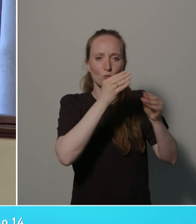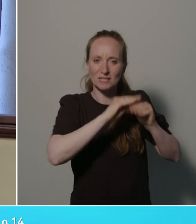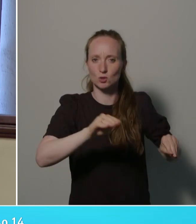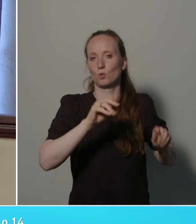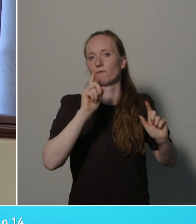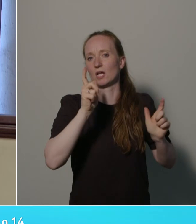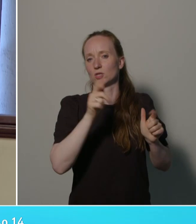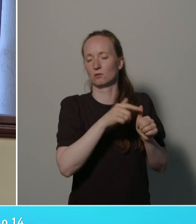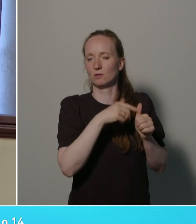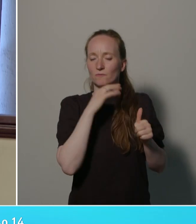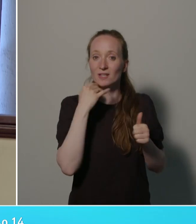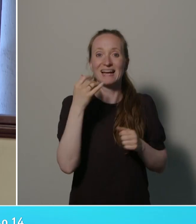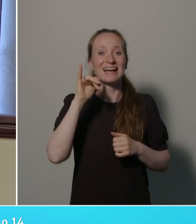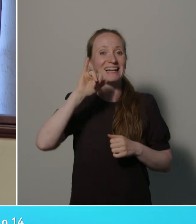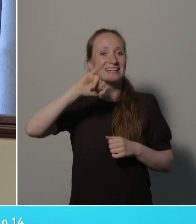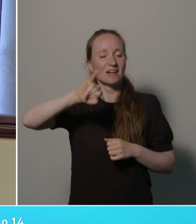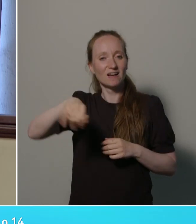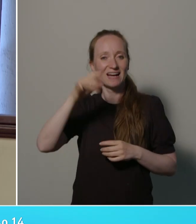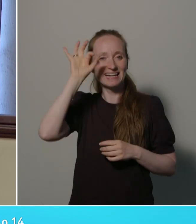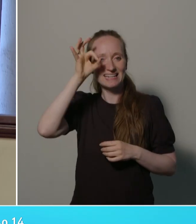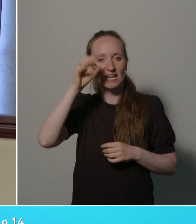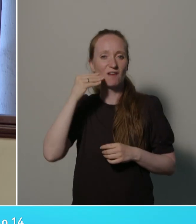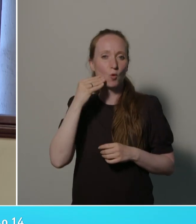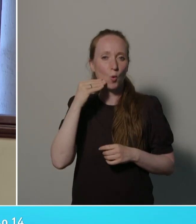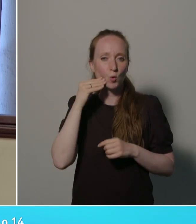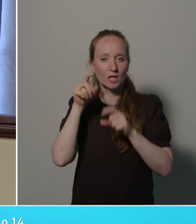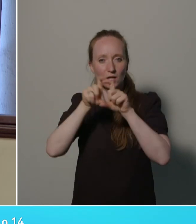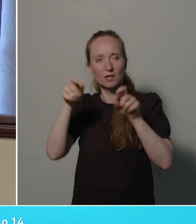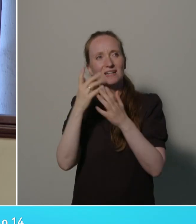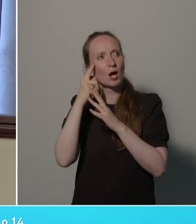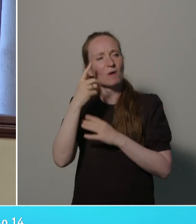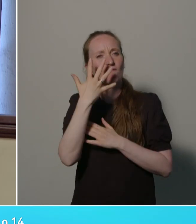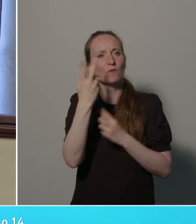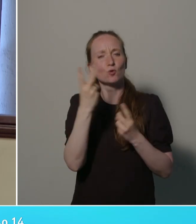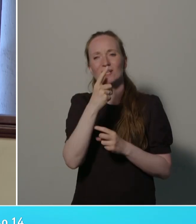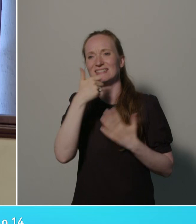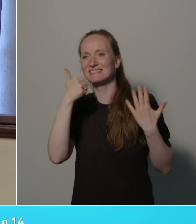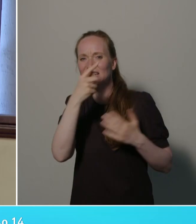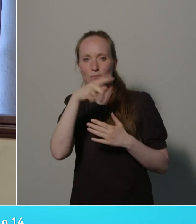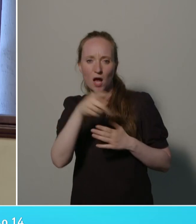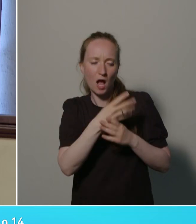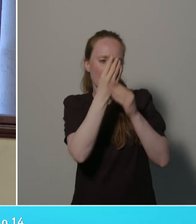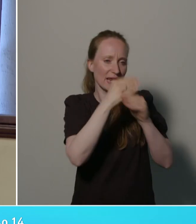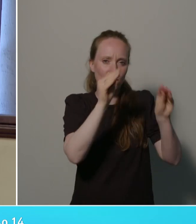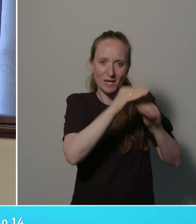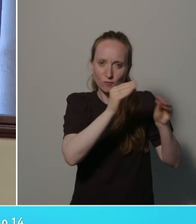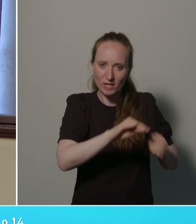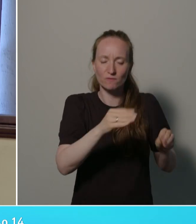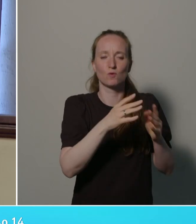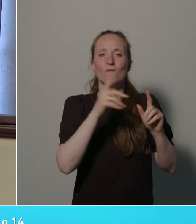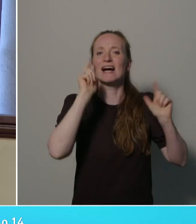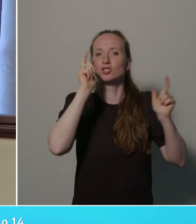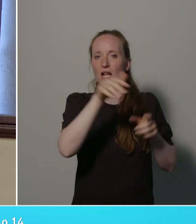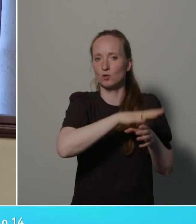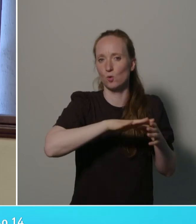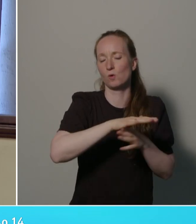Informationsveranstaltungen. Alleine Jena Wohnen hat Informationsveranstaltungen 5 oder 6 gemacht. Der Ortsteilrat hat insgesamt 3-mal getagt. Wir